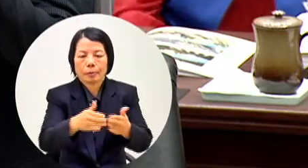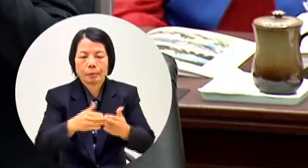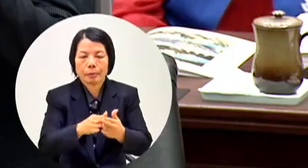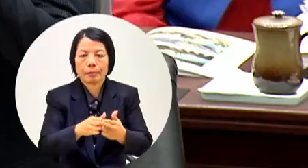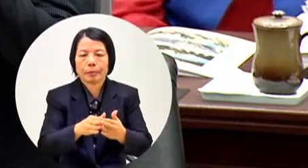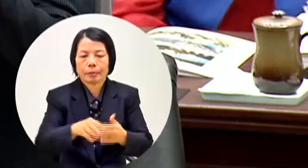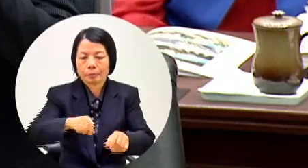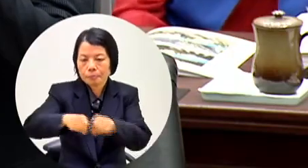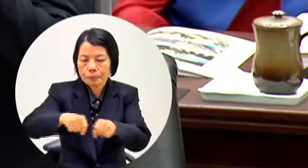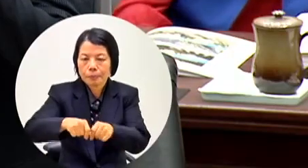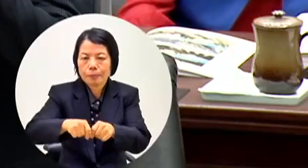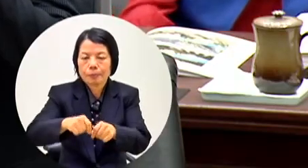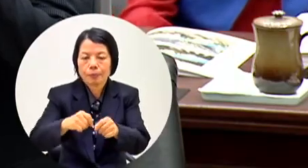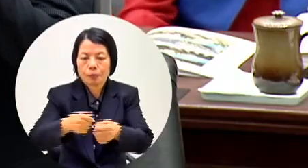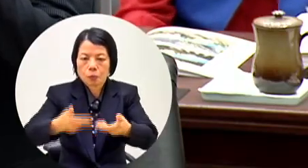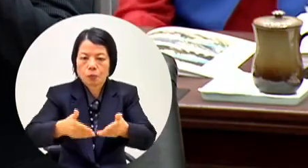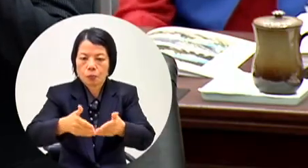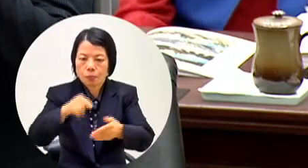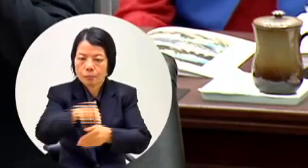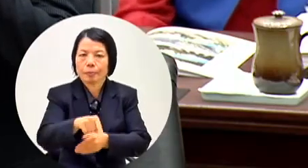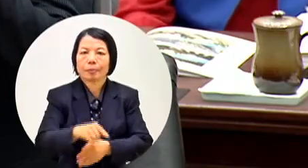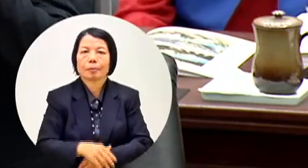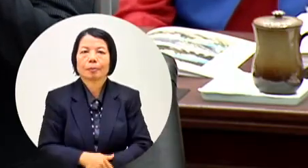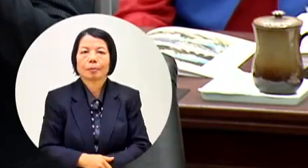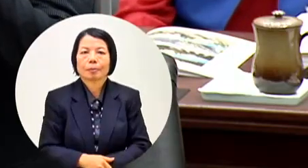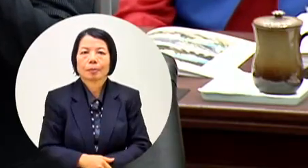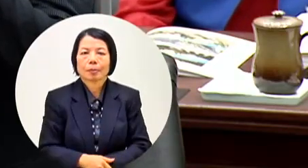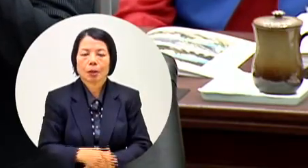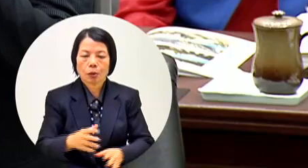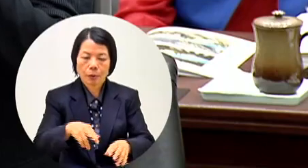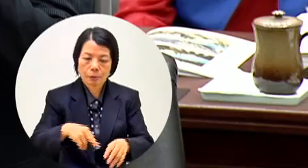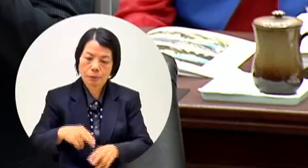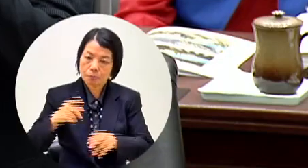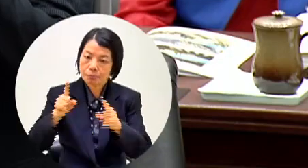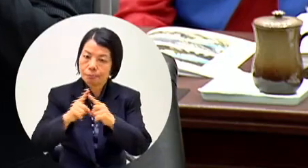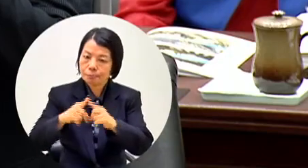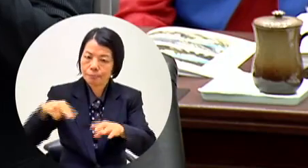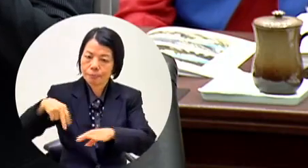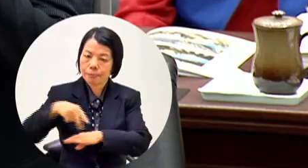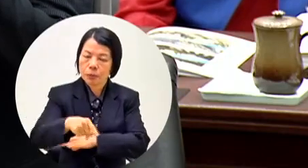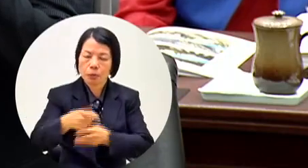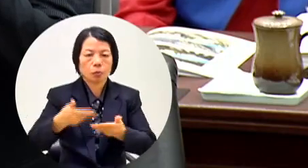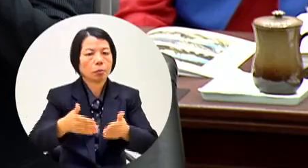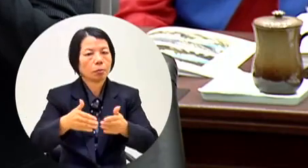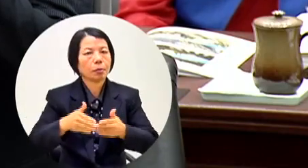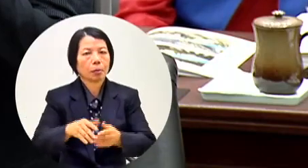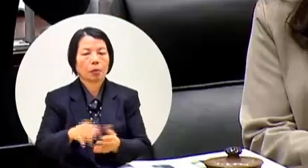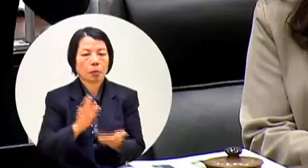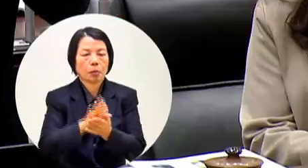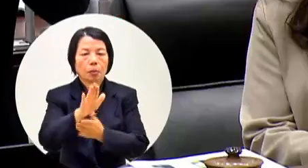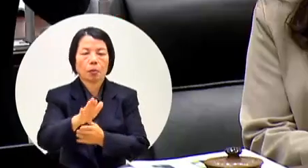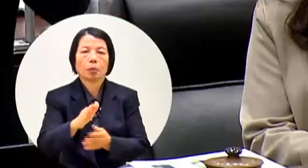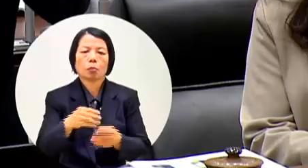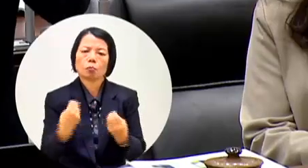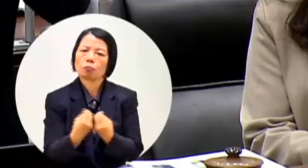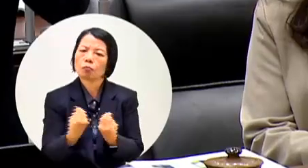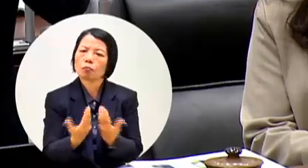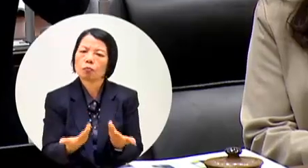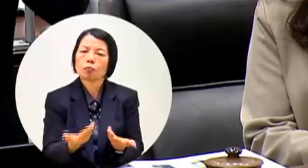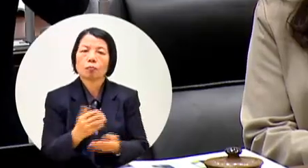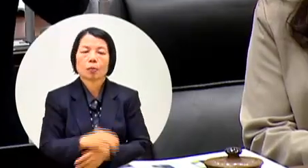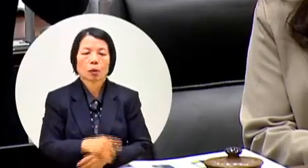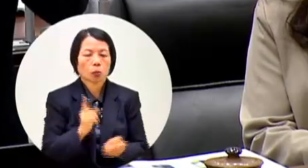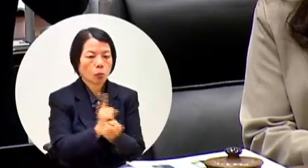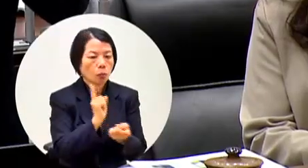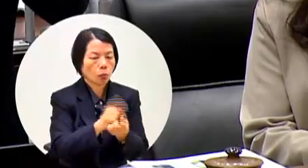得除了汽车的路权之外，我们行人的路权也很重要。所以如何未来在高雄的火车